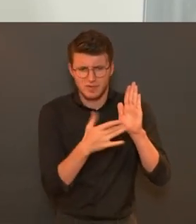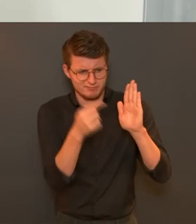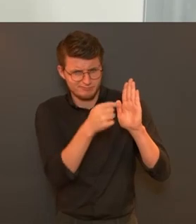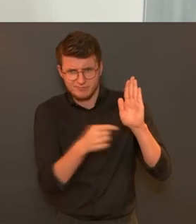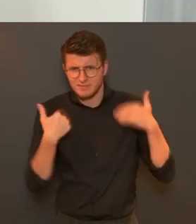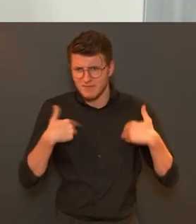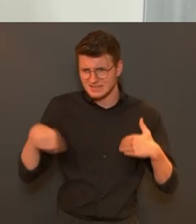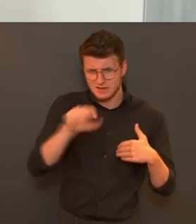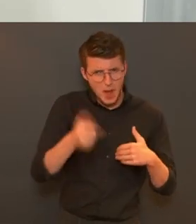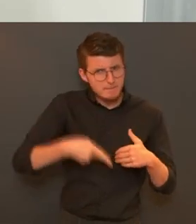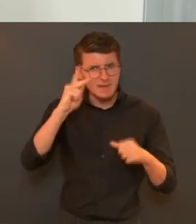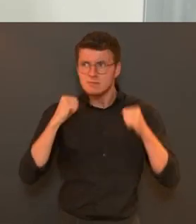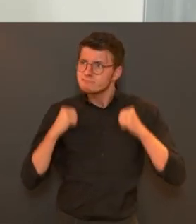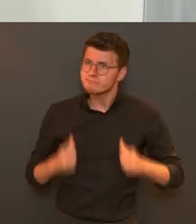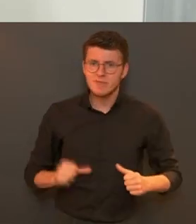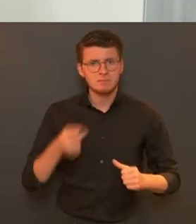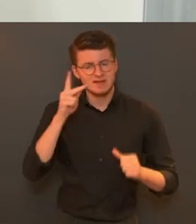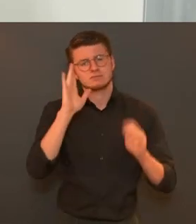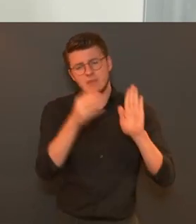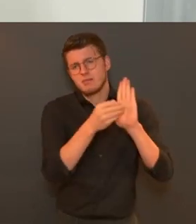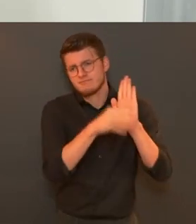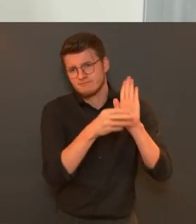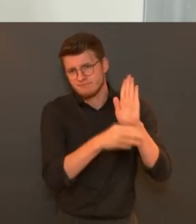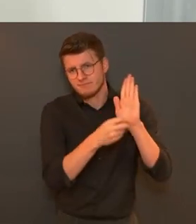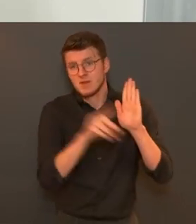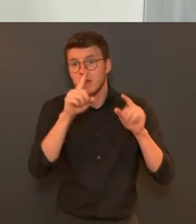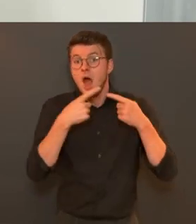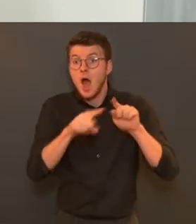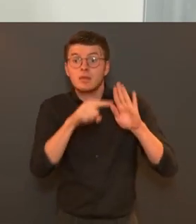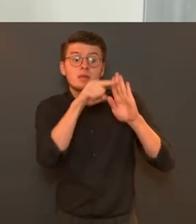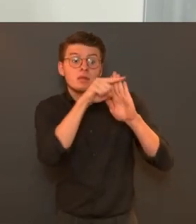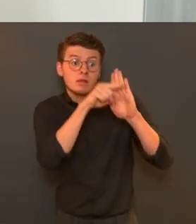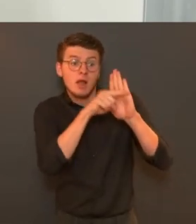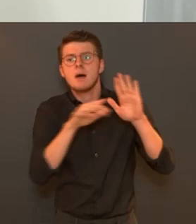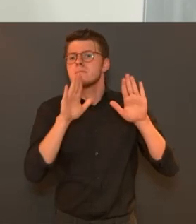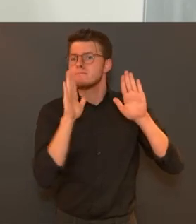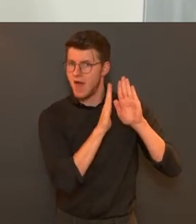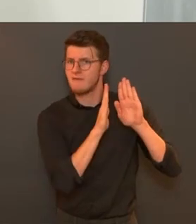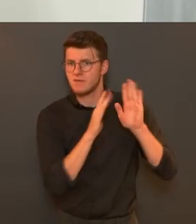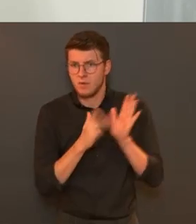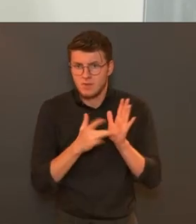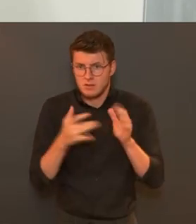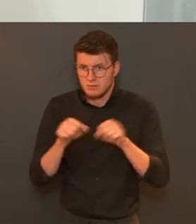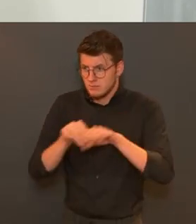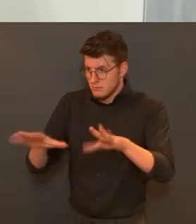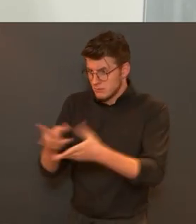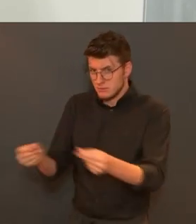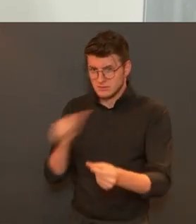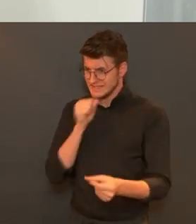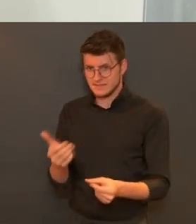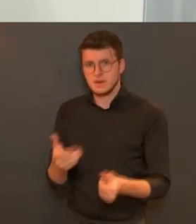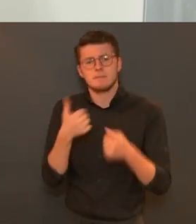ou parce qu'elles ne sont plus tenables. D'autres règles restent maintenues parce que l'épidémie n'est toujours pas